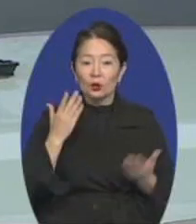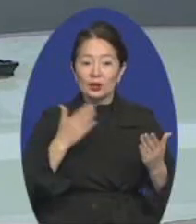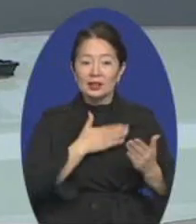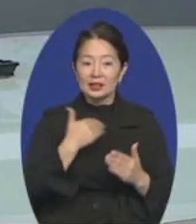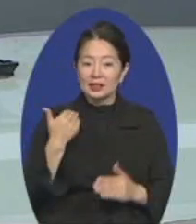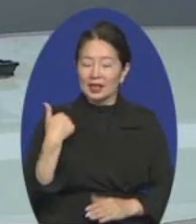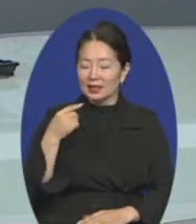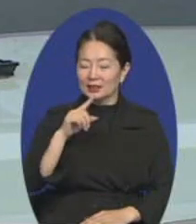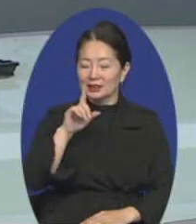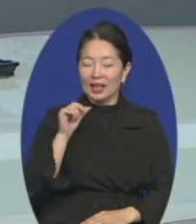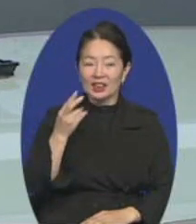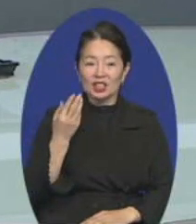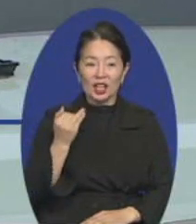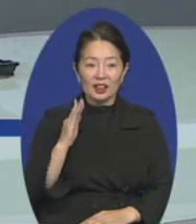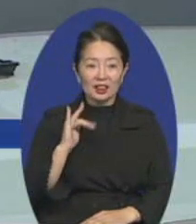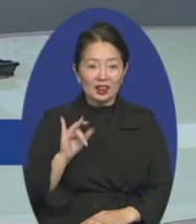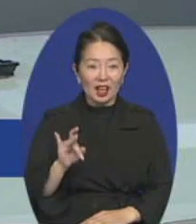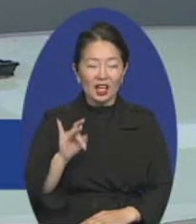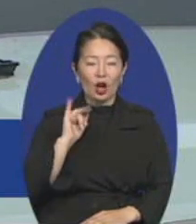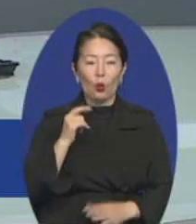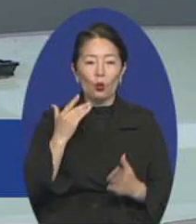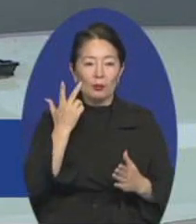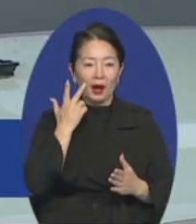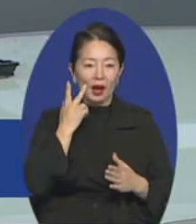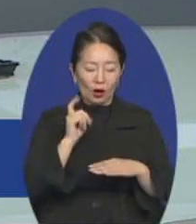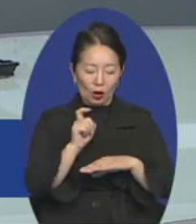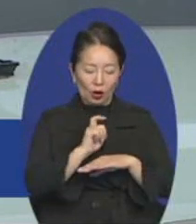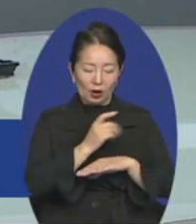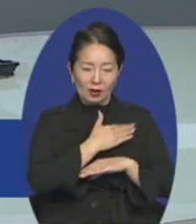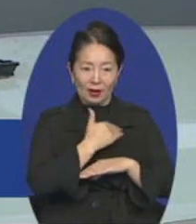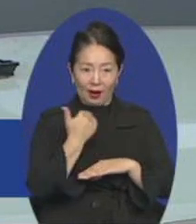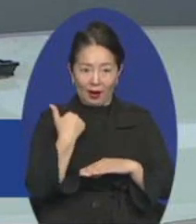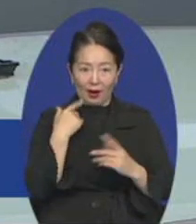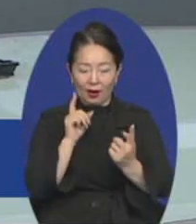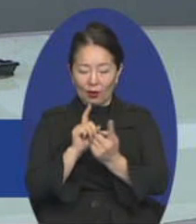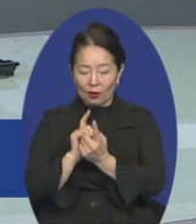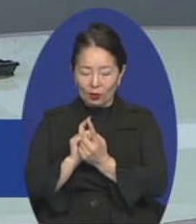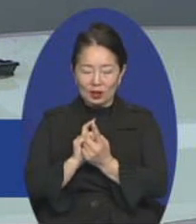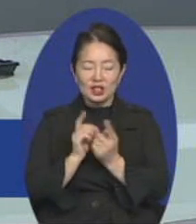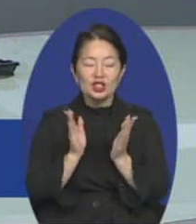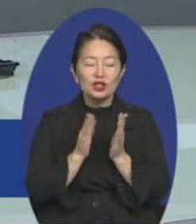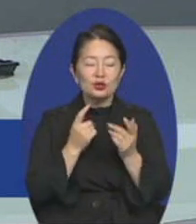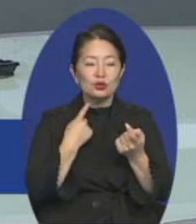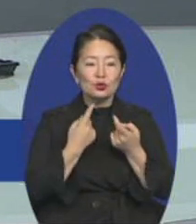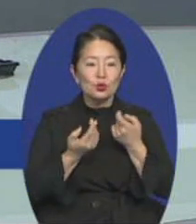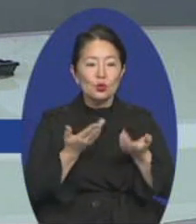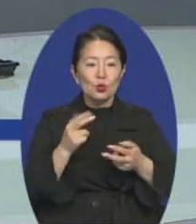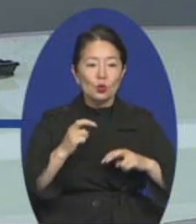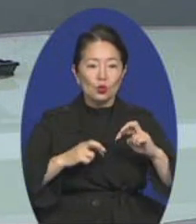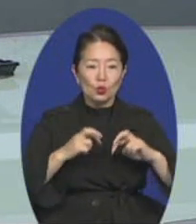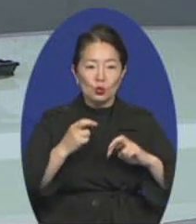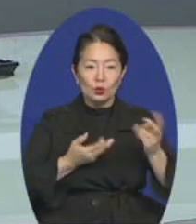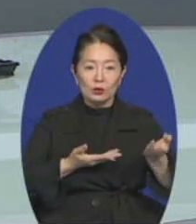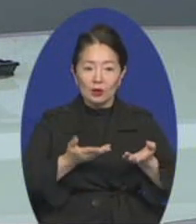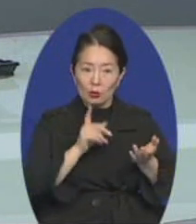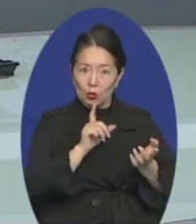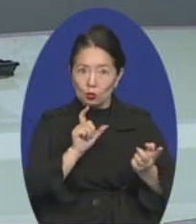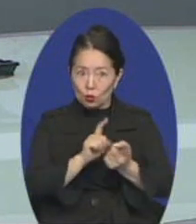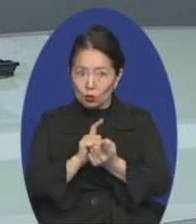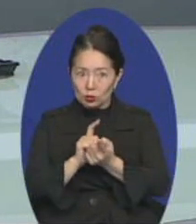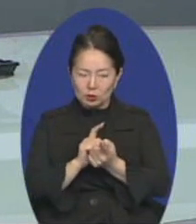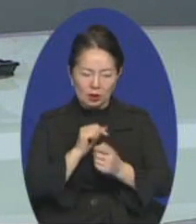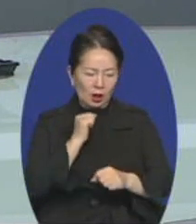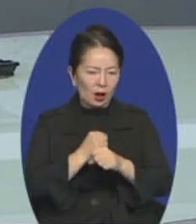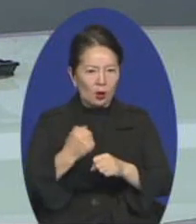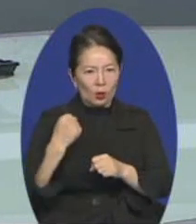Улсын хурлын дарга зандан шатар улсын хурлын байнгын хорооны дарга нартай хамт жижиг дунд үйлдвэрлэл эрхлэгчдтэй уулзлаа. Эдийн засаг хүнд байгаа энэ цаг үед хөдөлмөрийн